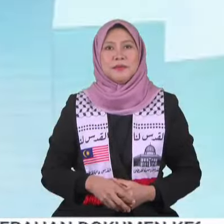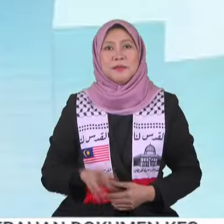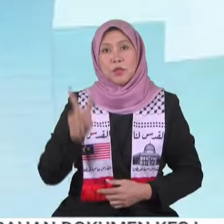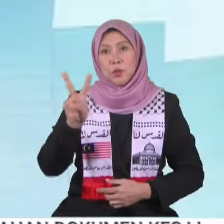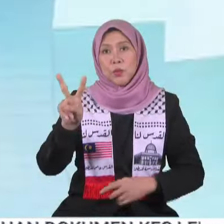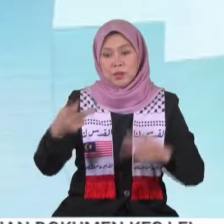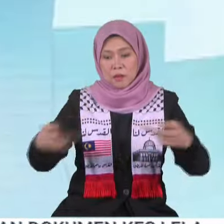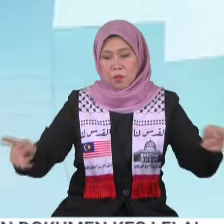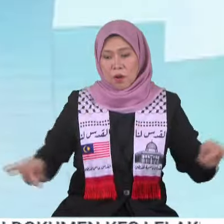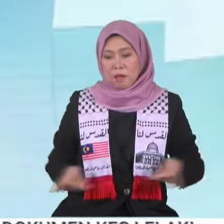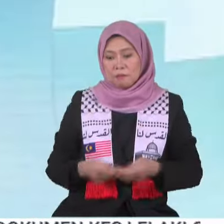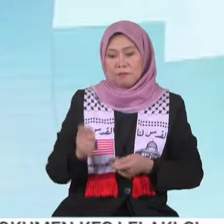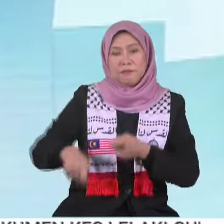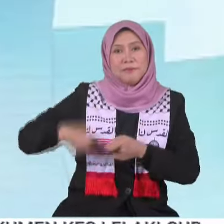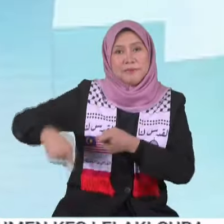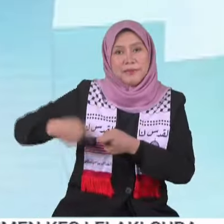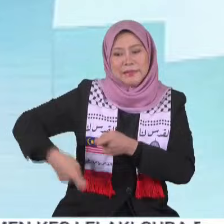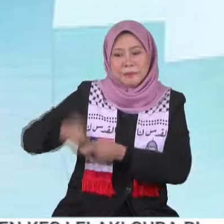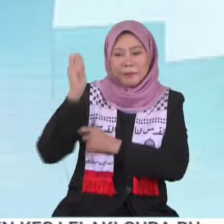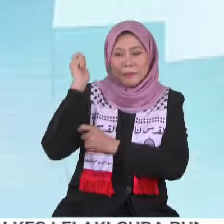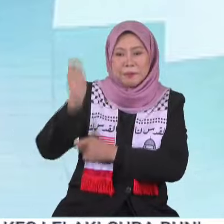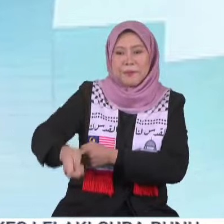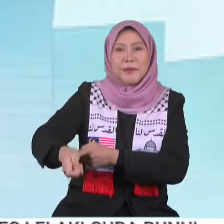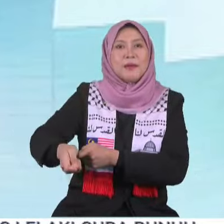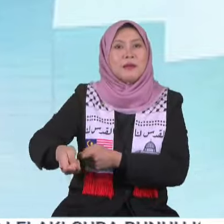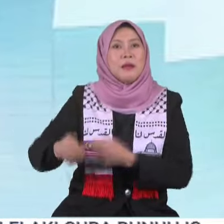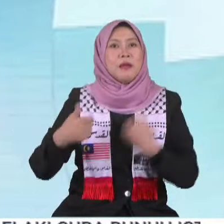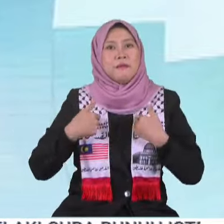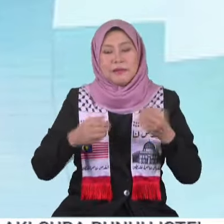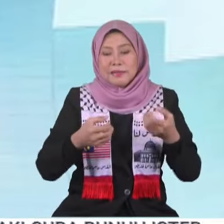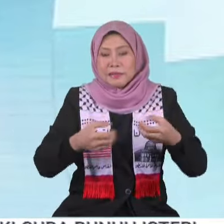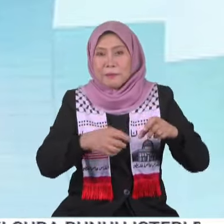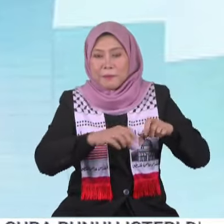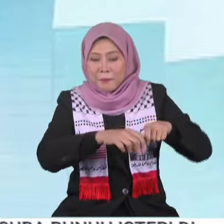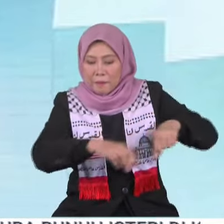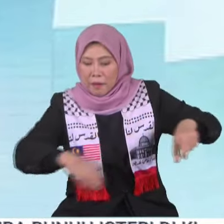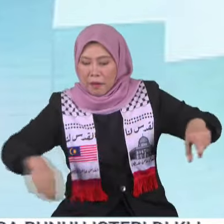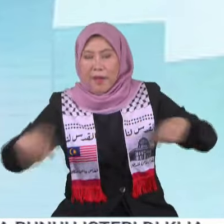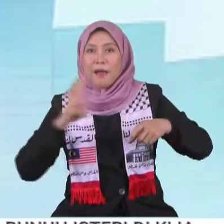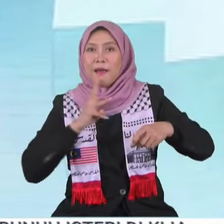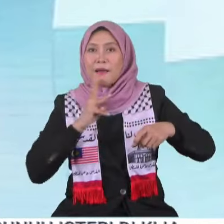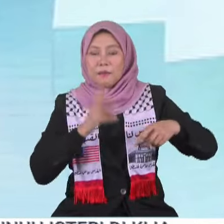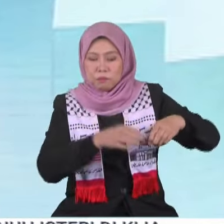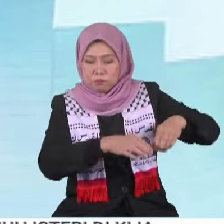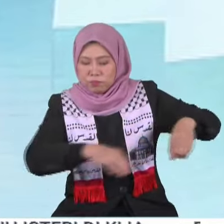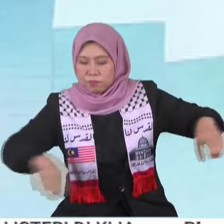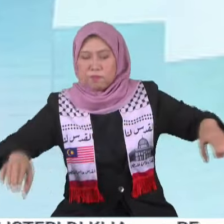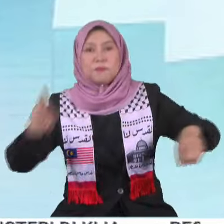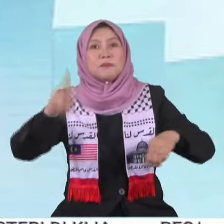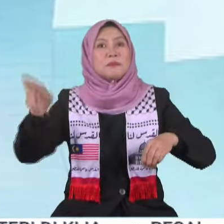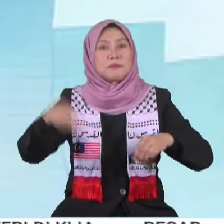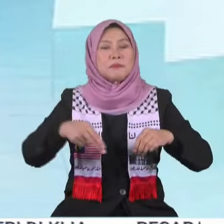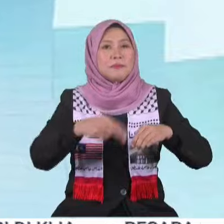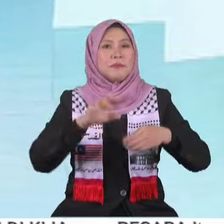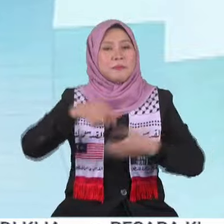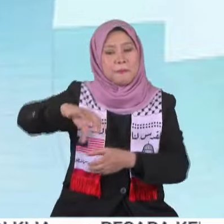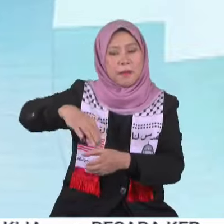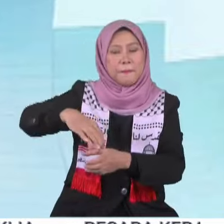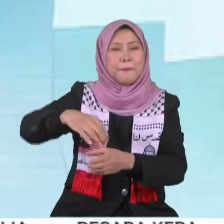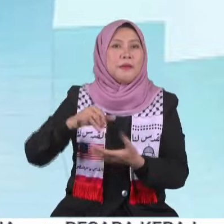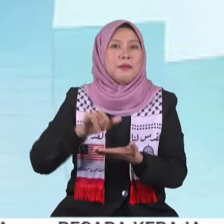Dua kolam memancing ikan di Pelabuhan Klang dikesan membuat sambungan pipe secara haram untuk bekalan air. Kegiatan dipercayai dilakukan sejak